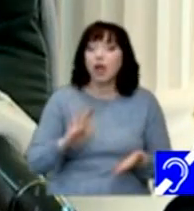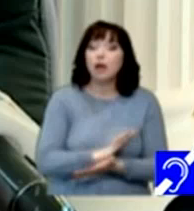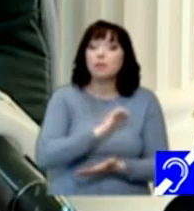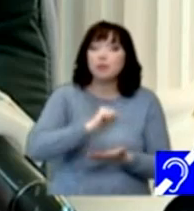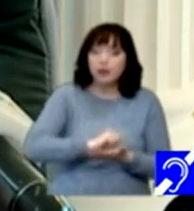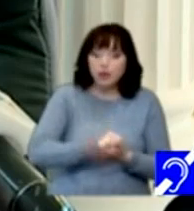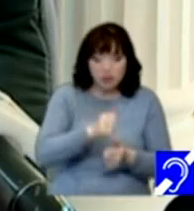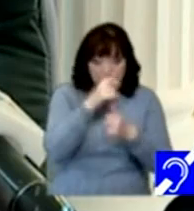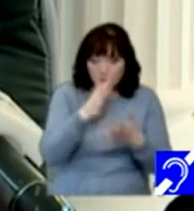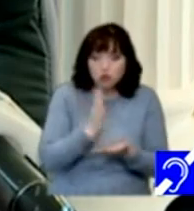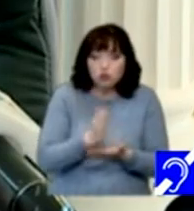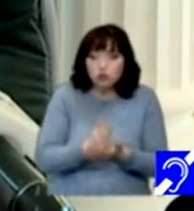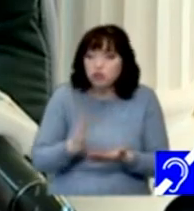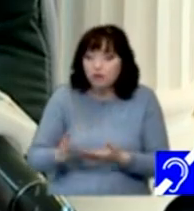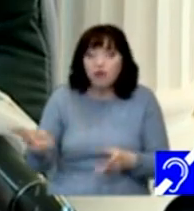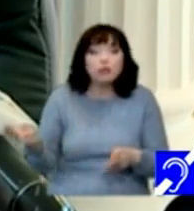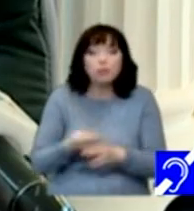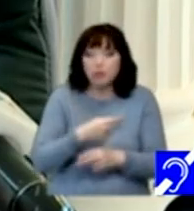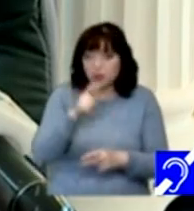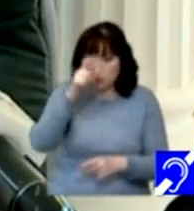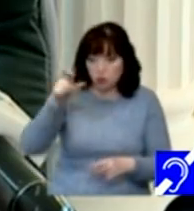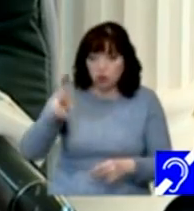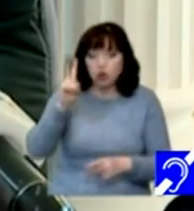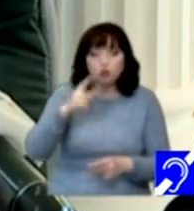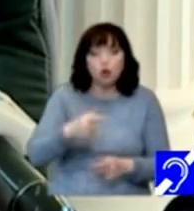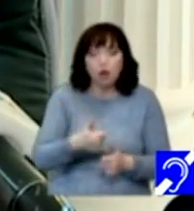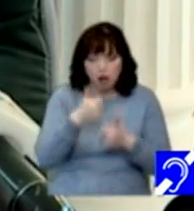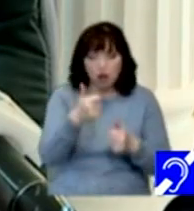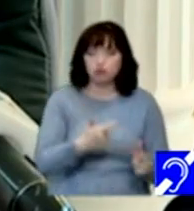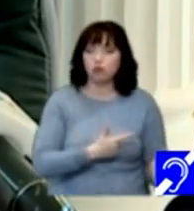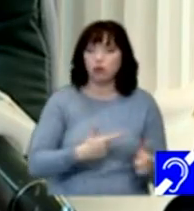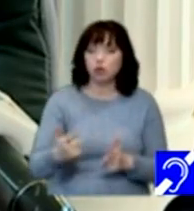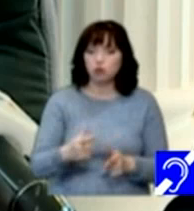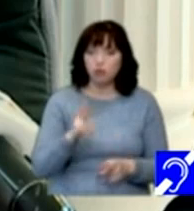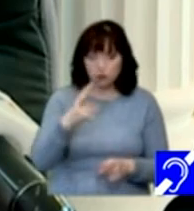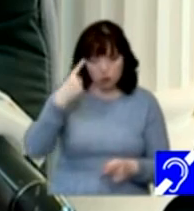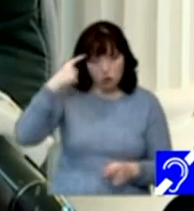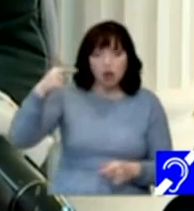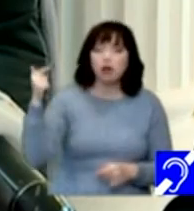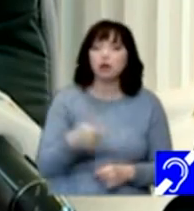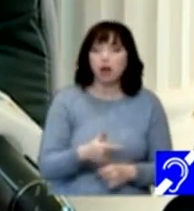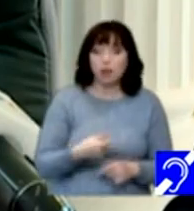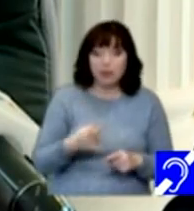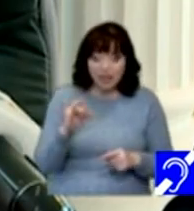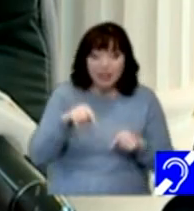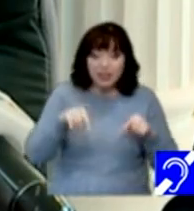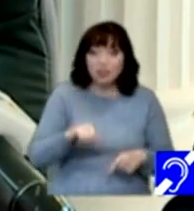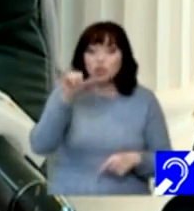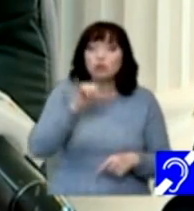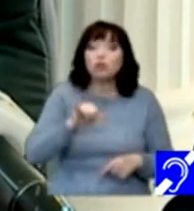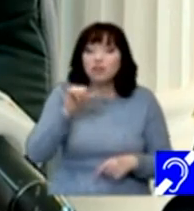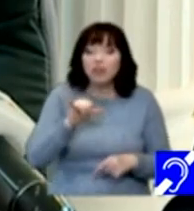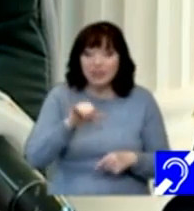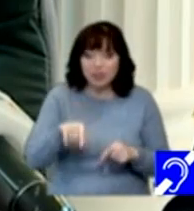poate să existe fără jurnaliști bine pregătiți. Ori dumneavoastră aici, la universitate, sunteți acea pepinieră care ne